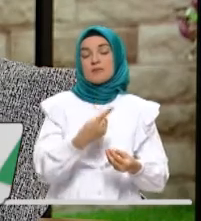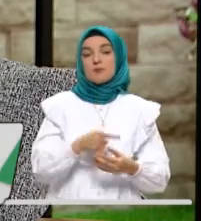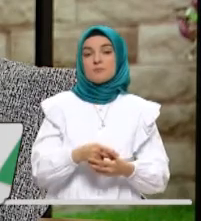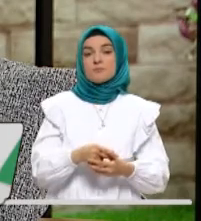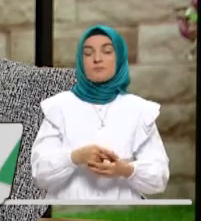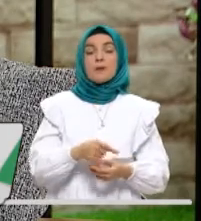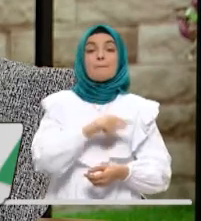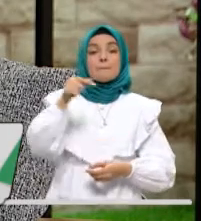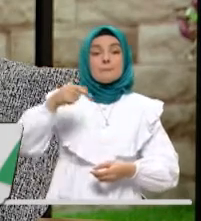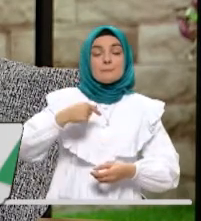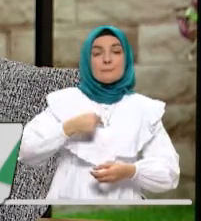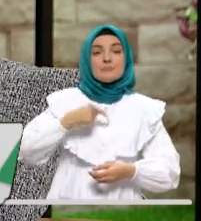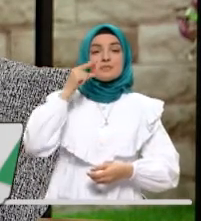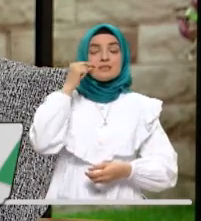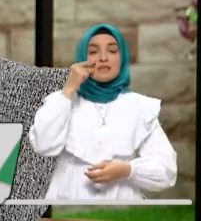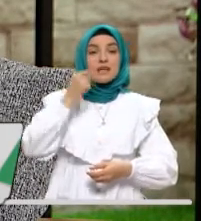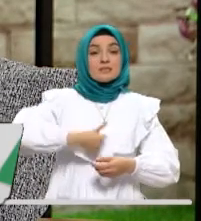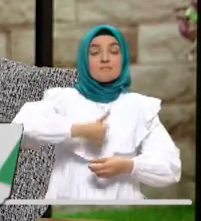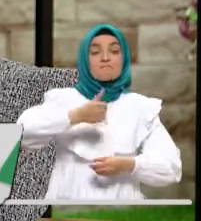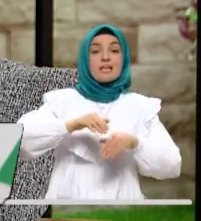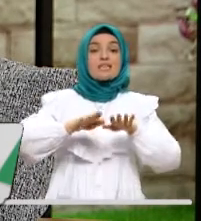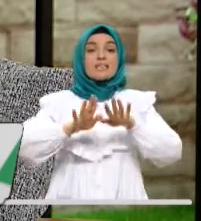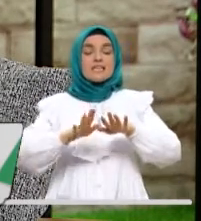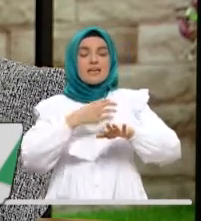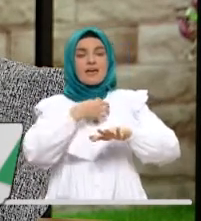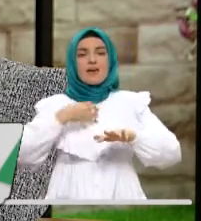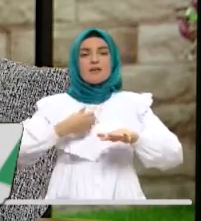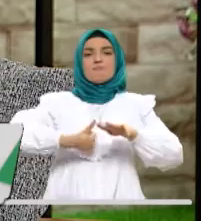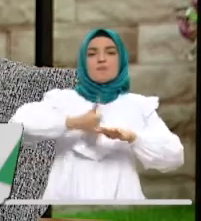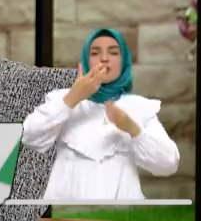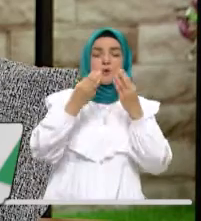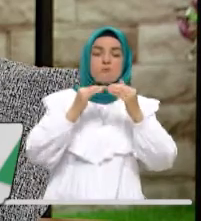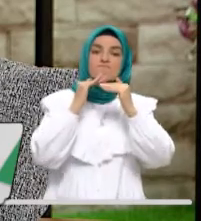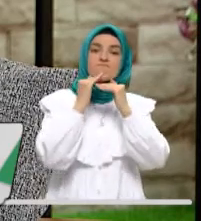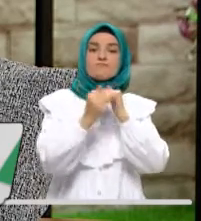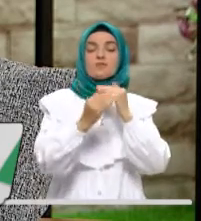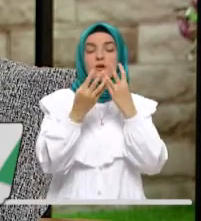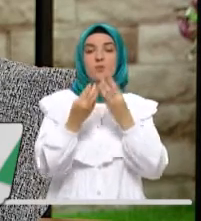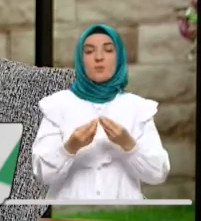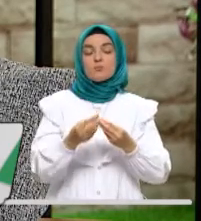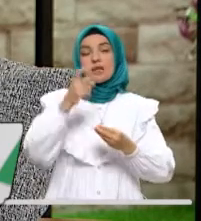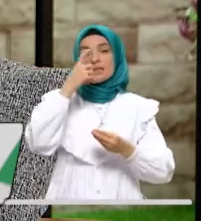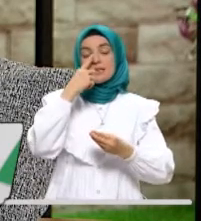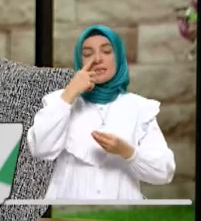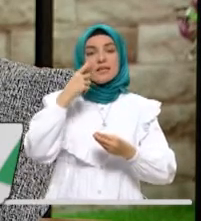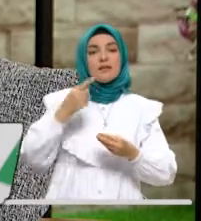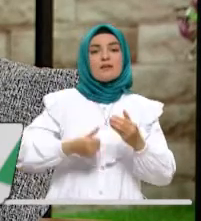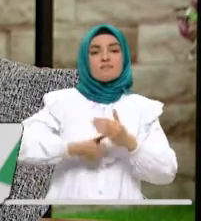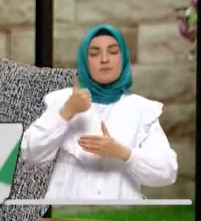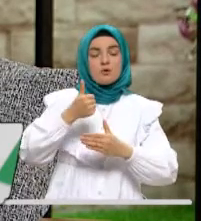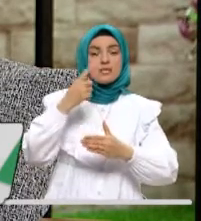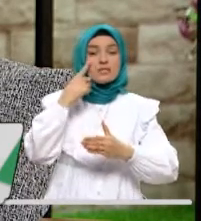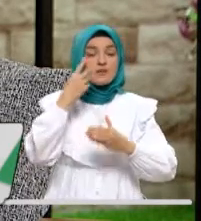değil anaerkiliz. Bunu bu yüzden söylüyorum. Çünkü dünya üzerinde devlet kuran tek kadındır. Başka yoktur, eşi